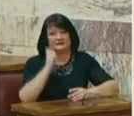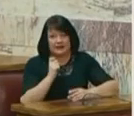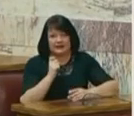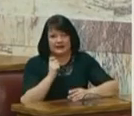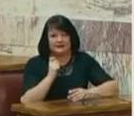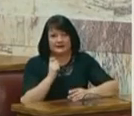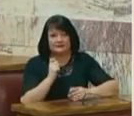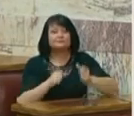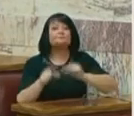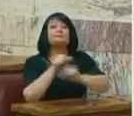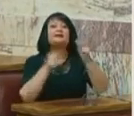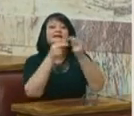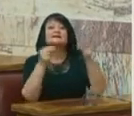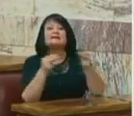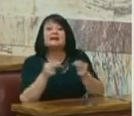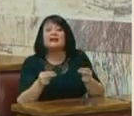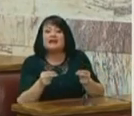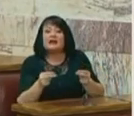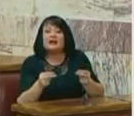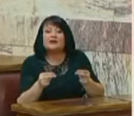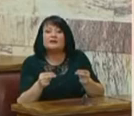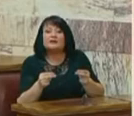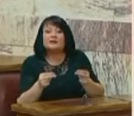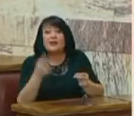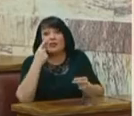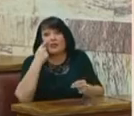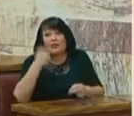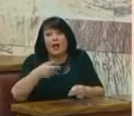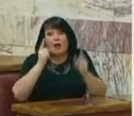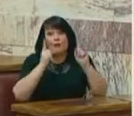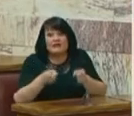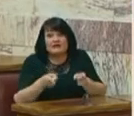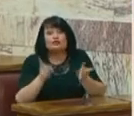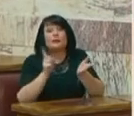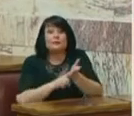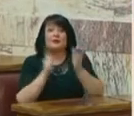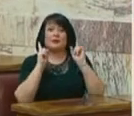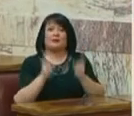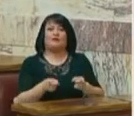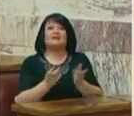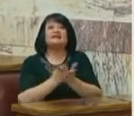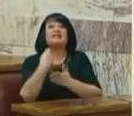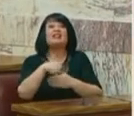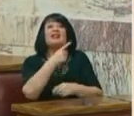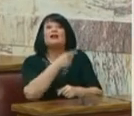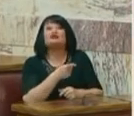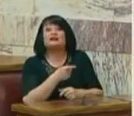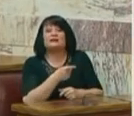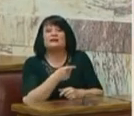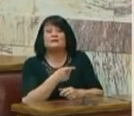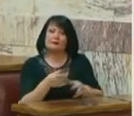στοιχεία τα οποία υπάρχουν σήμερα και τα οποία θα κριθούν και πρέπει να κριθούν από τη δικαιοσύνη.